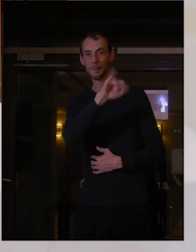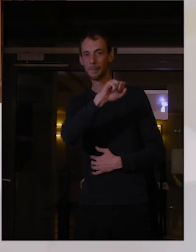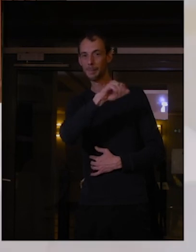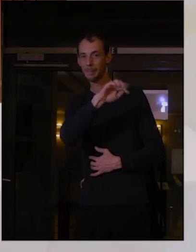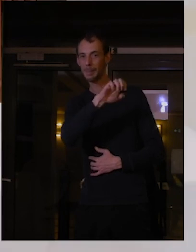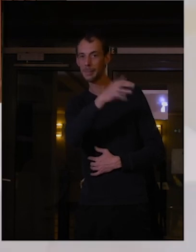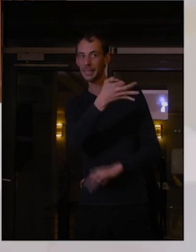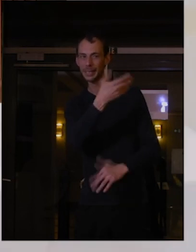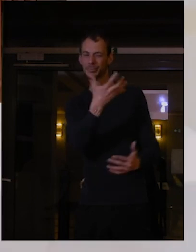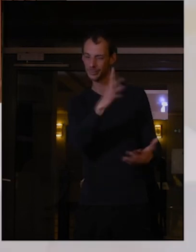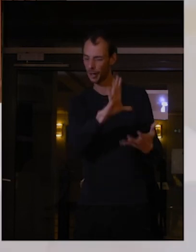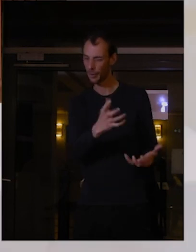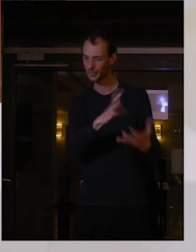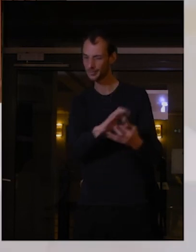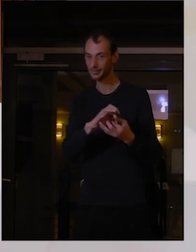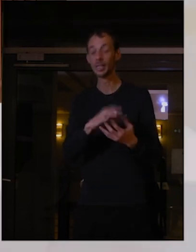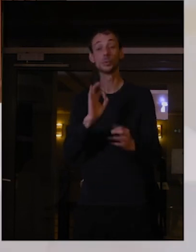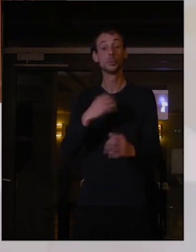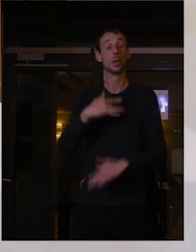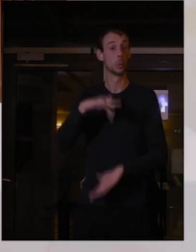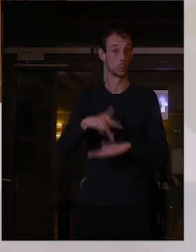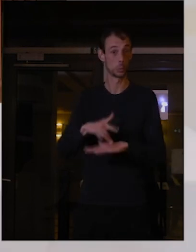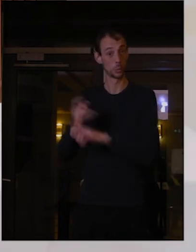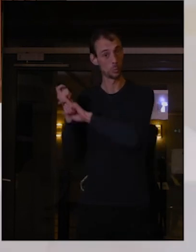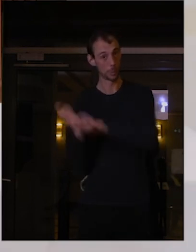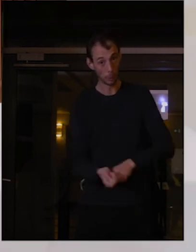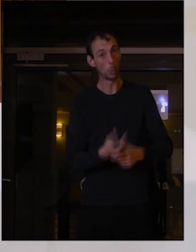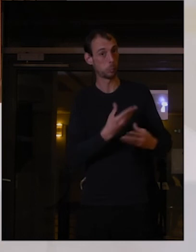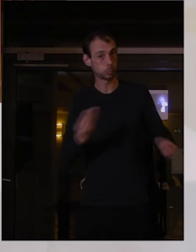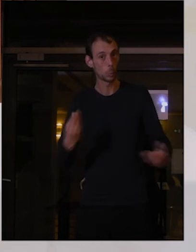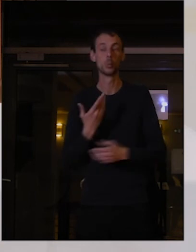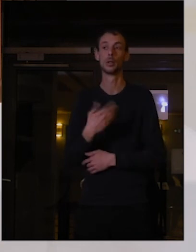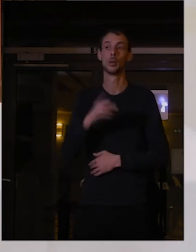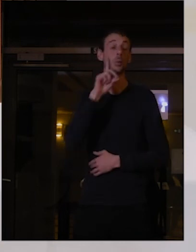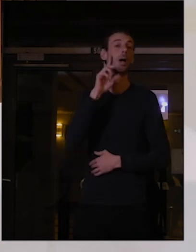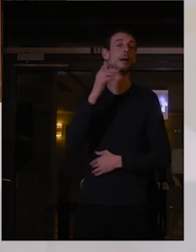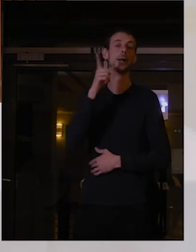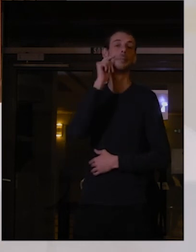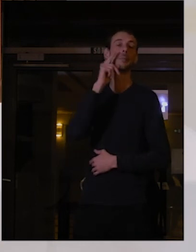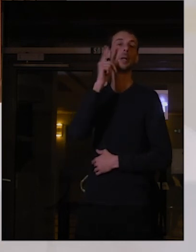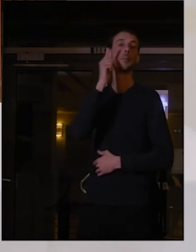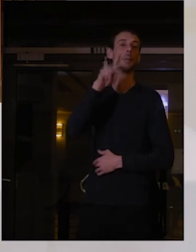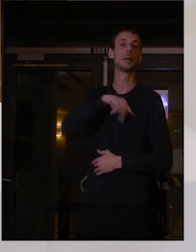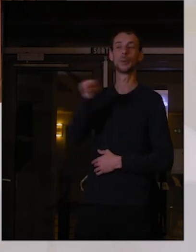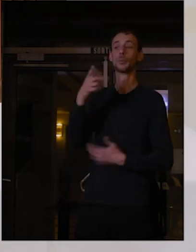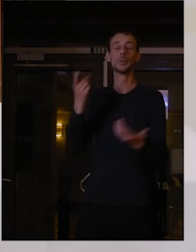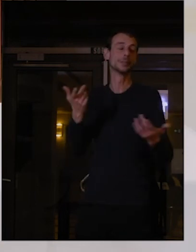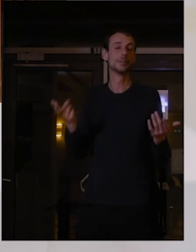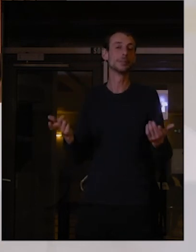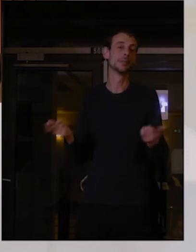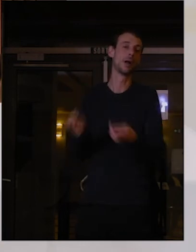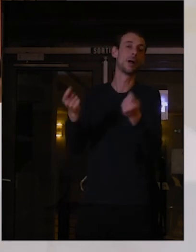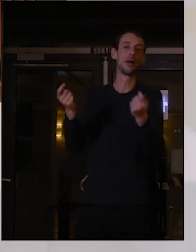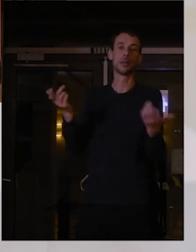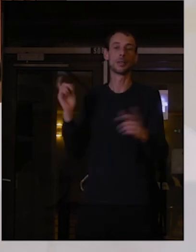fait, j'ai fait beaucoup de baseball plus jeune parce que mon père était entraîneur de baseball, mes frères ont fait du baseball, donc